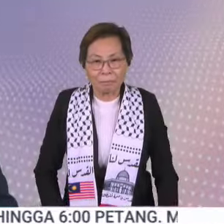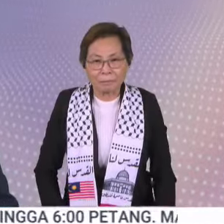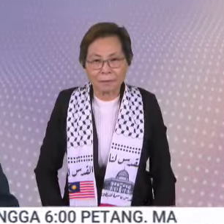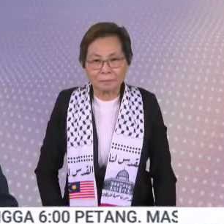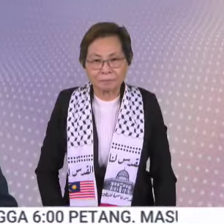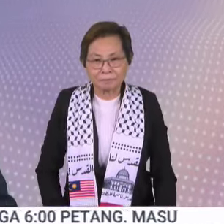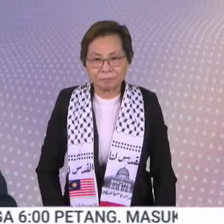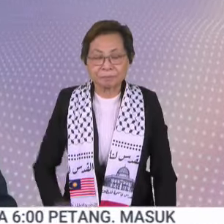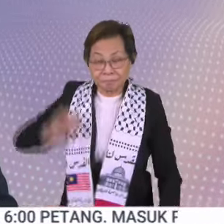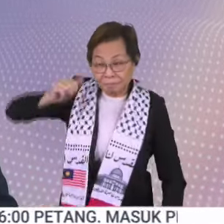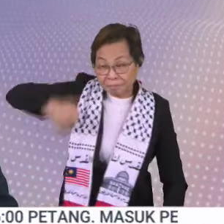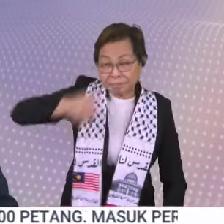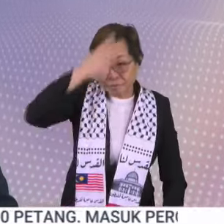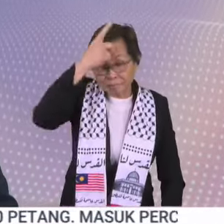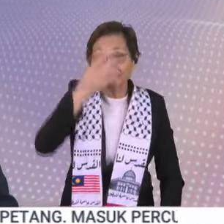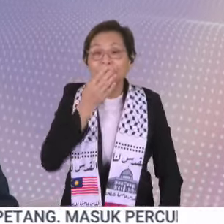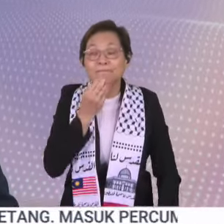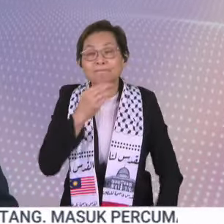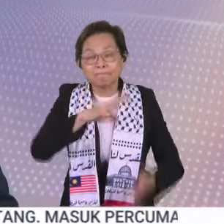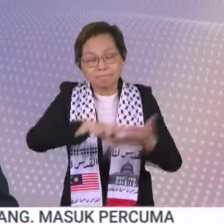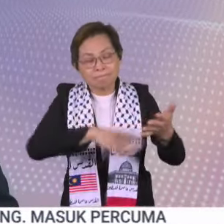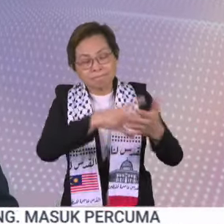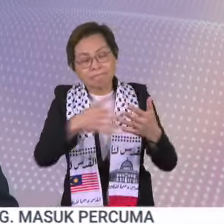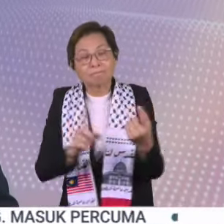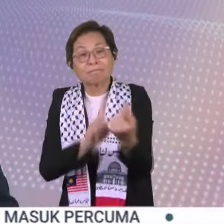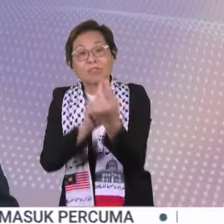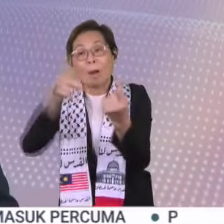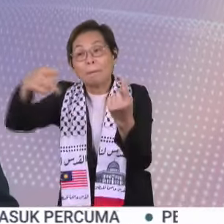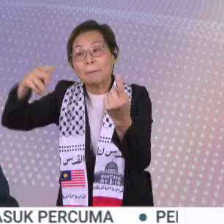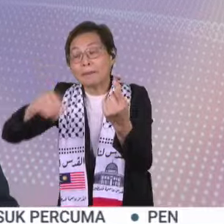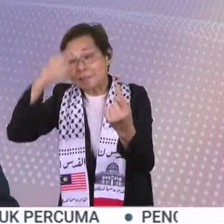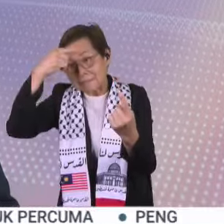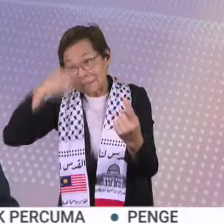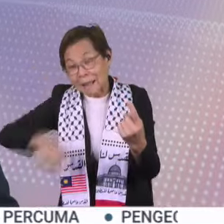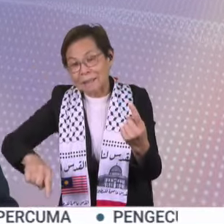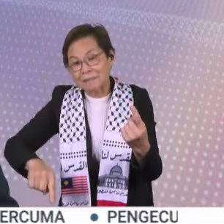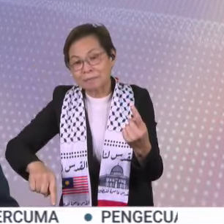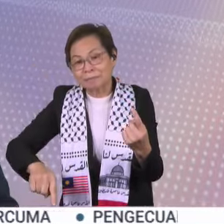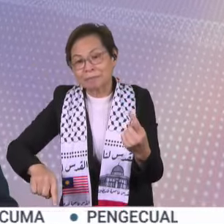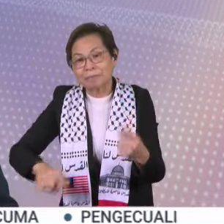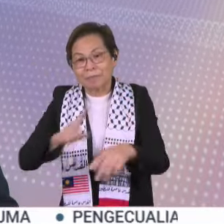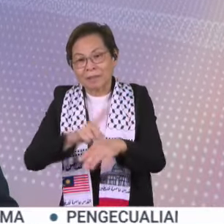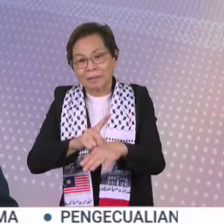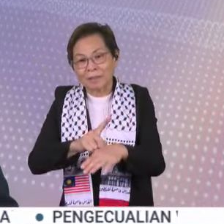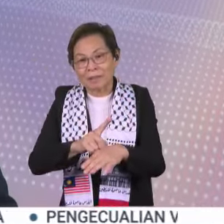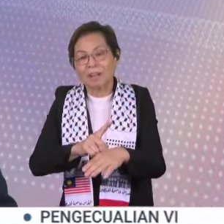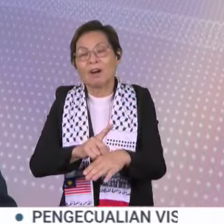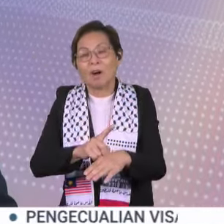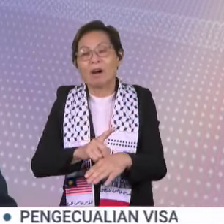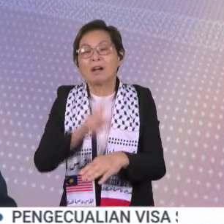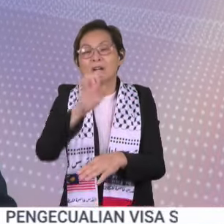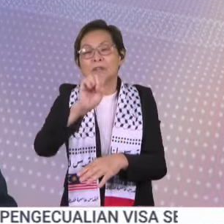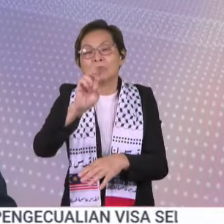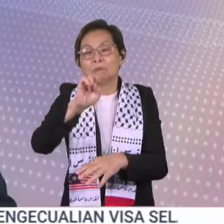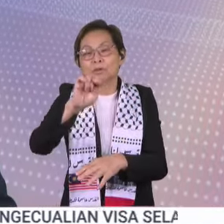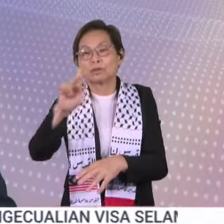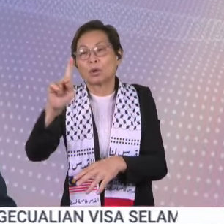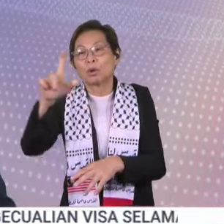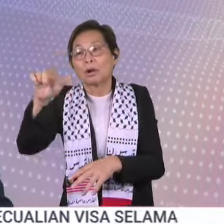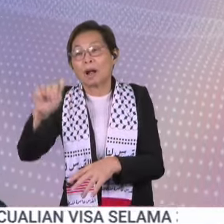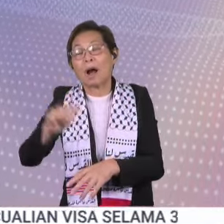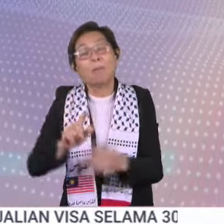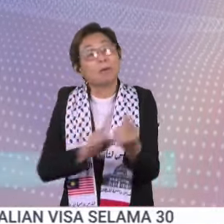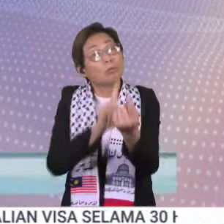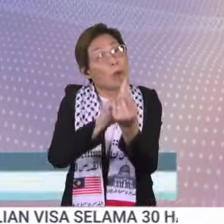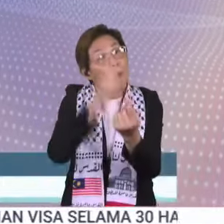Barat esok Datuk Seri Anwar di jadual bertemu Perdana menteri Thailand setta tavisin di sadau wilayah songkla pertemuan untuk